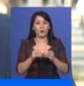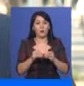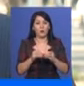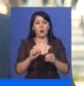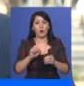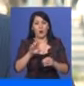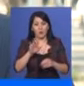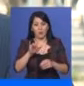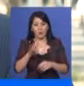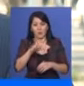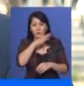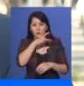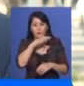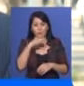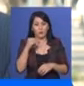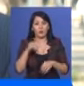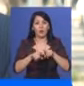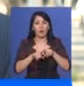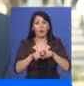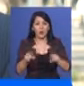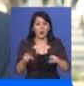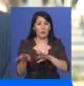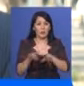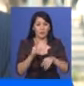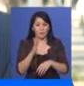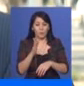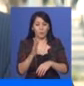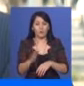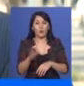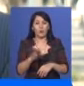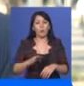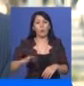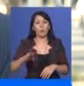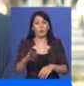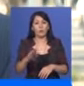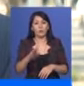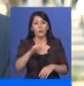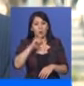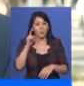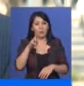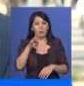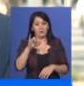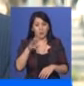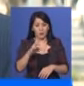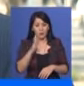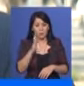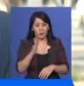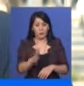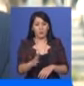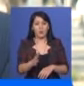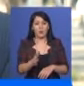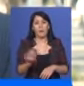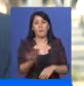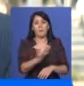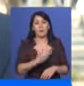күніне орайластырып көптеген іс-шаралар өткіземіз. Соның бірі облыстық жасағындар мүшайрасы. Ол жасағындар мүшайрасына